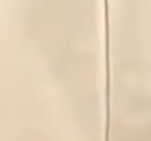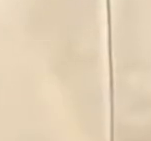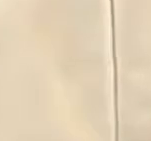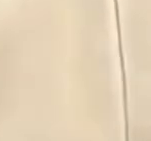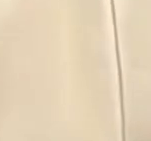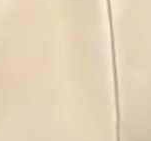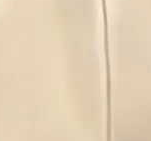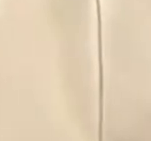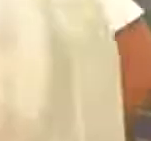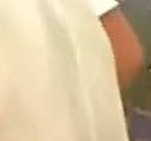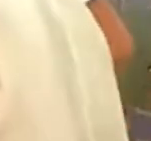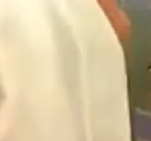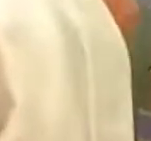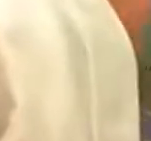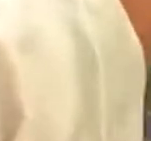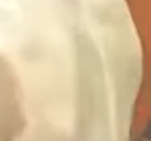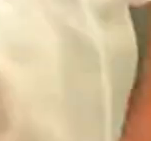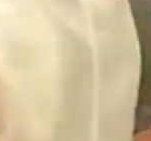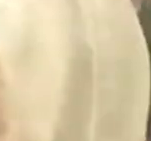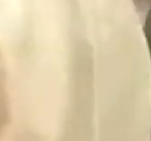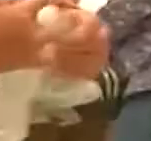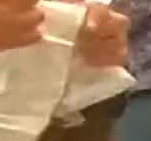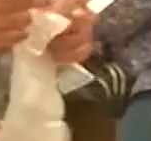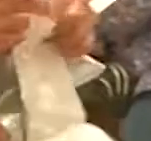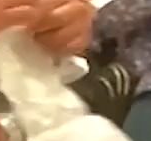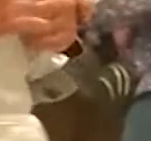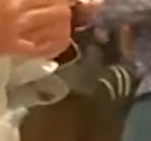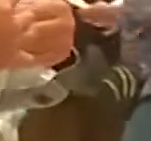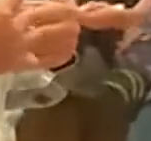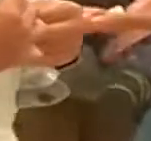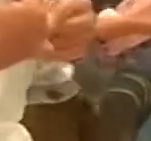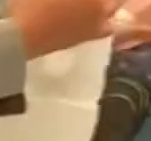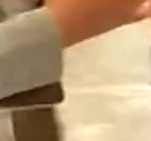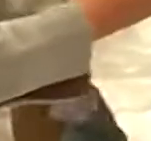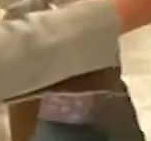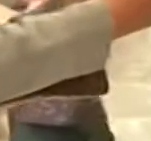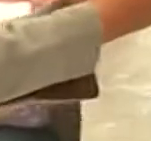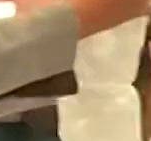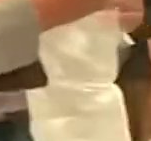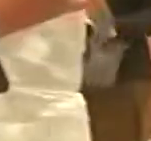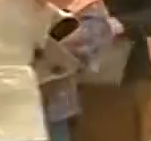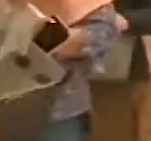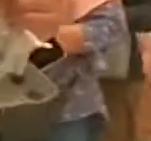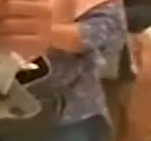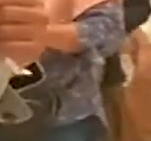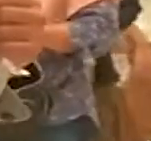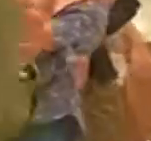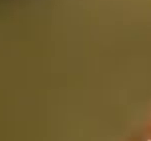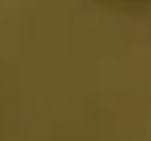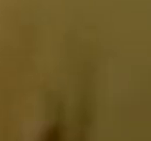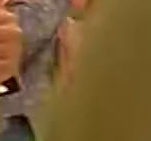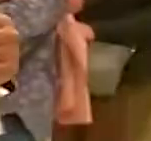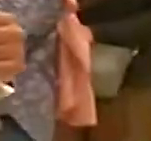Yogyakarta. Hasil tes negatif COVID-19 menggunakan Genos dapat menjadi syarat bagi calon penumpang kereta jarak jauh, selain menggunakan tes antigen